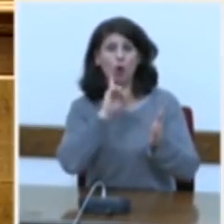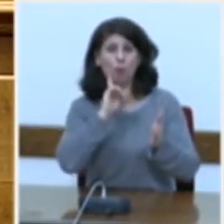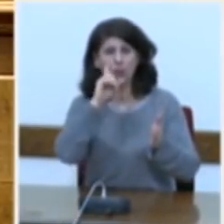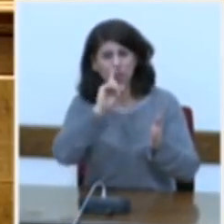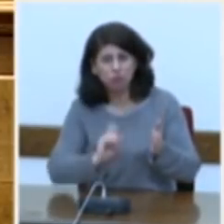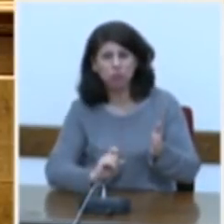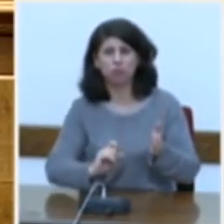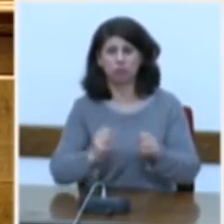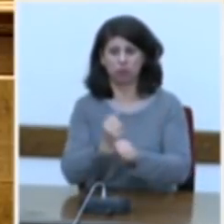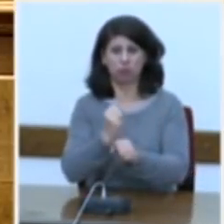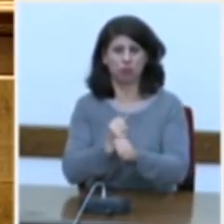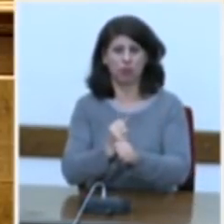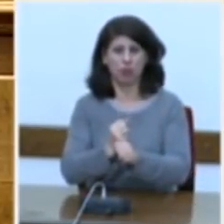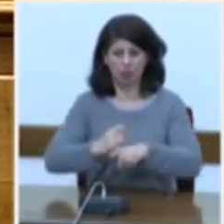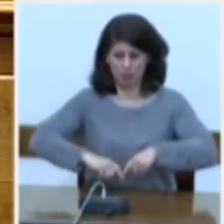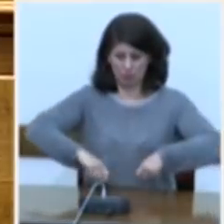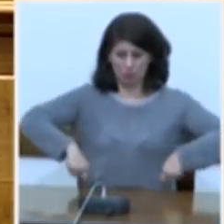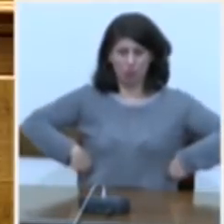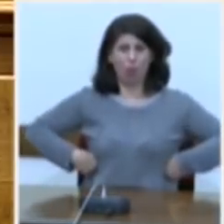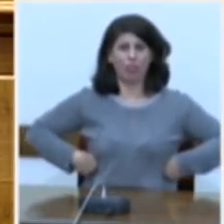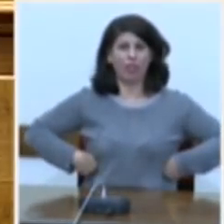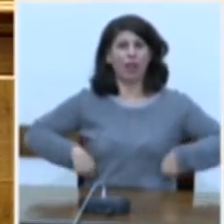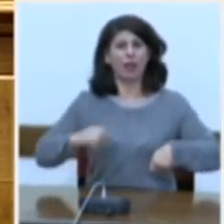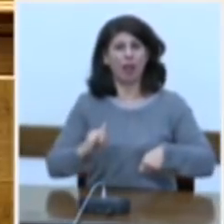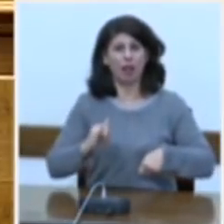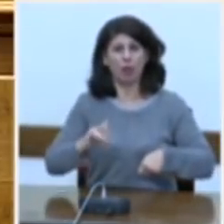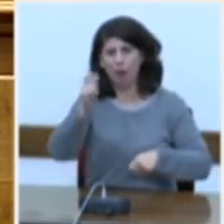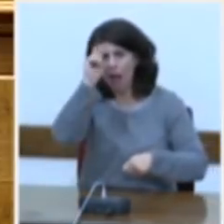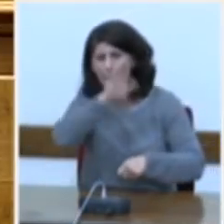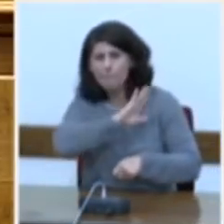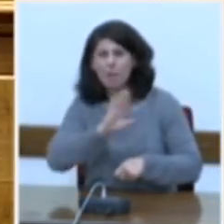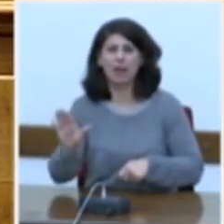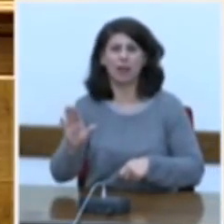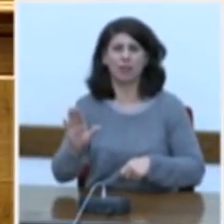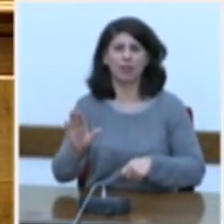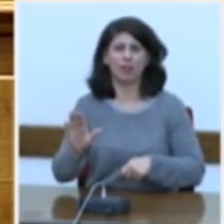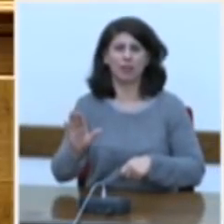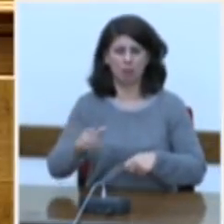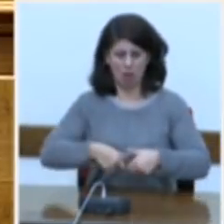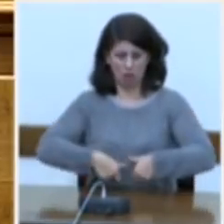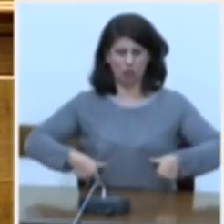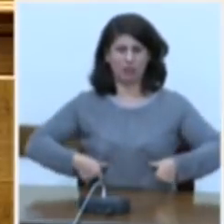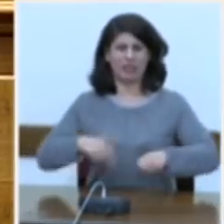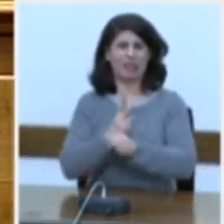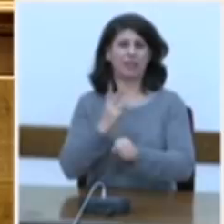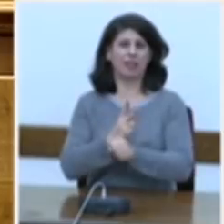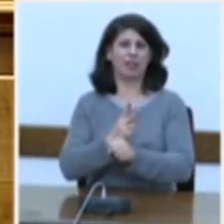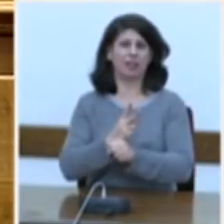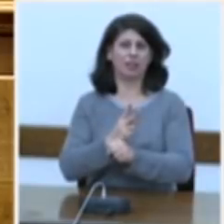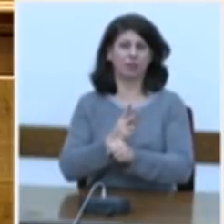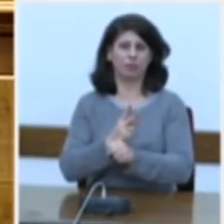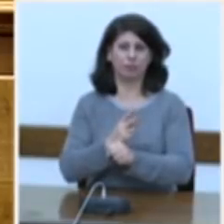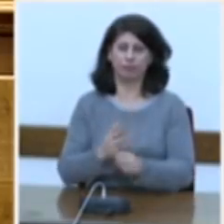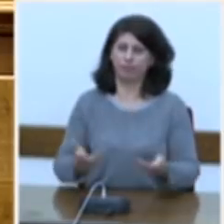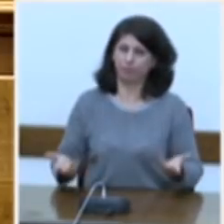αναγκάζονται να εργαστούν με ποδιές που φορούν ακόμα και απαράδεκτα σεξιστικά λογότυπα. Το